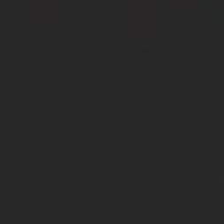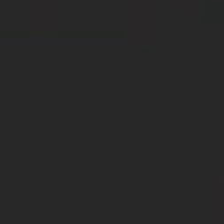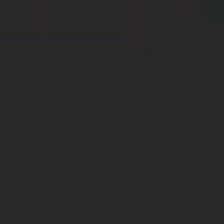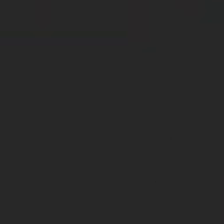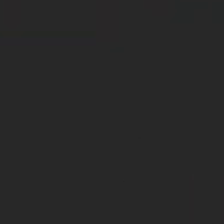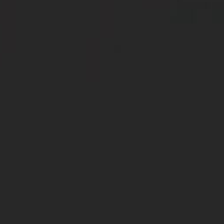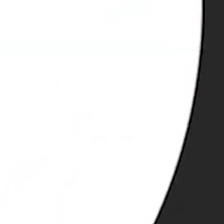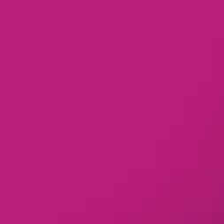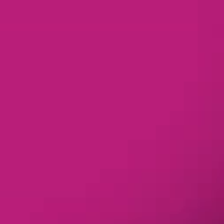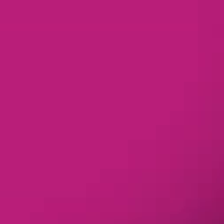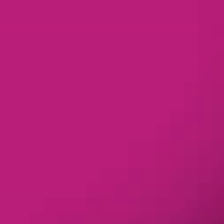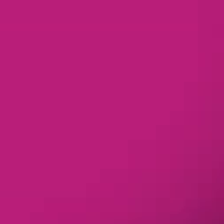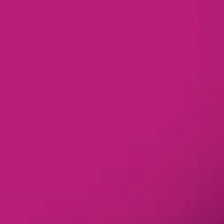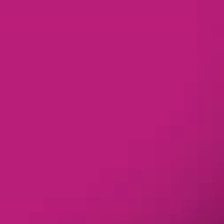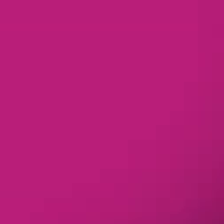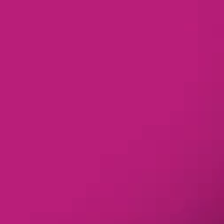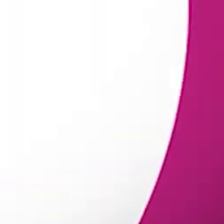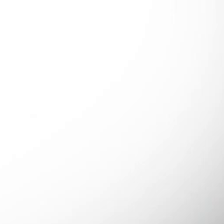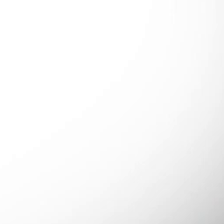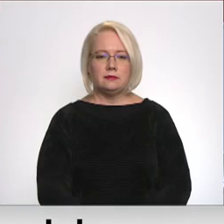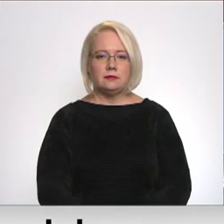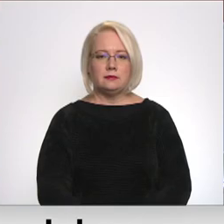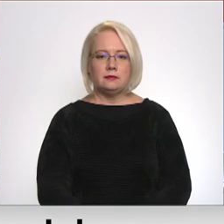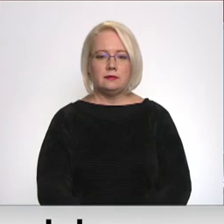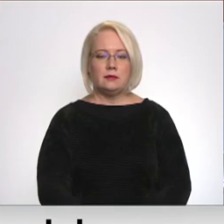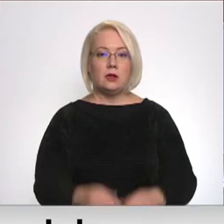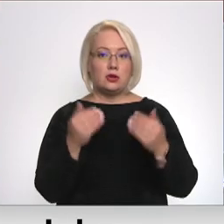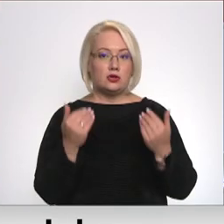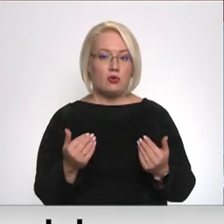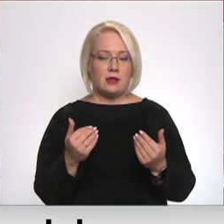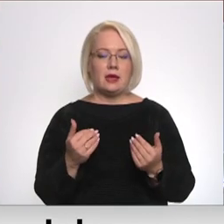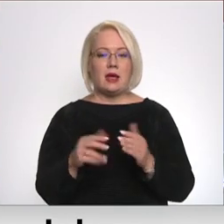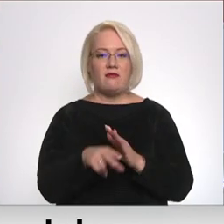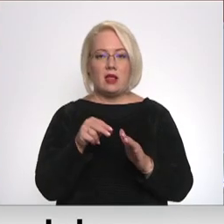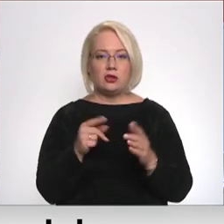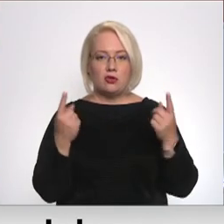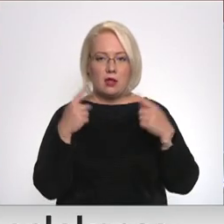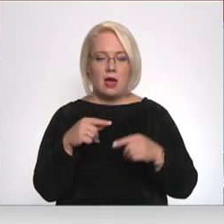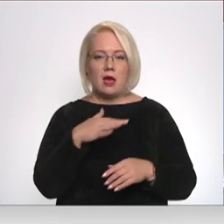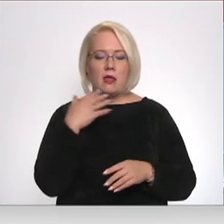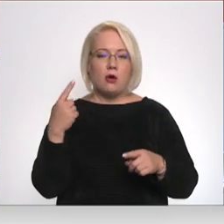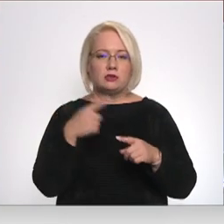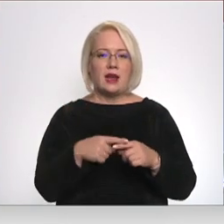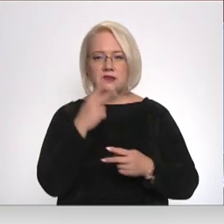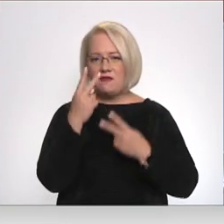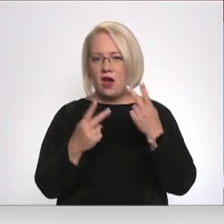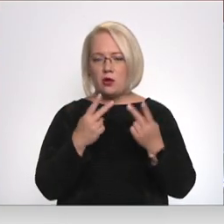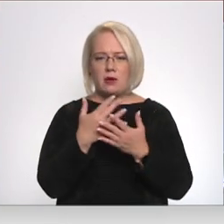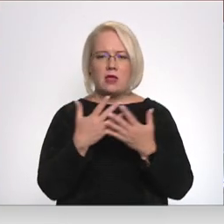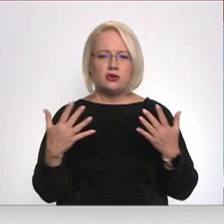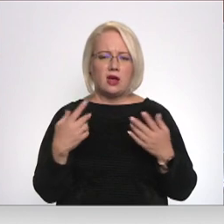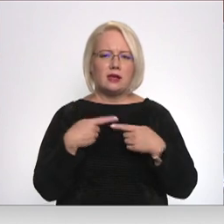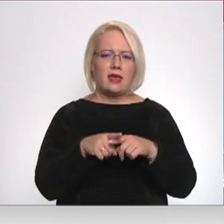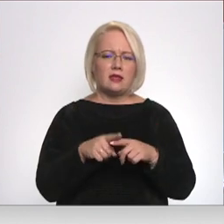Re, viss ēters ir te! Šodien vēlēšanu laikā vairāk kārt bija vērojami dažādi